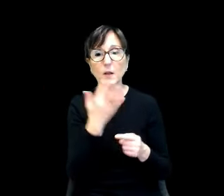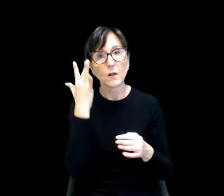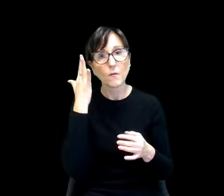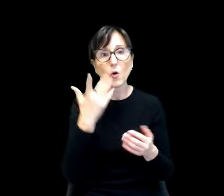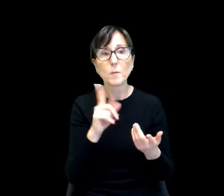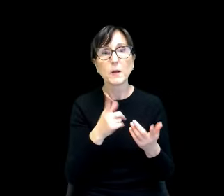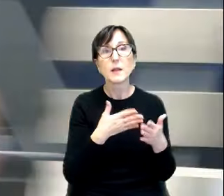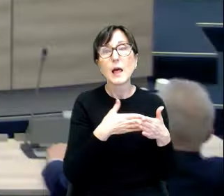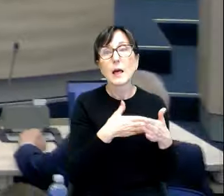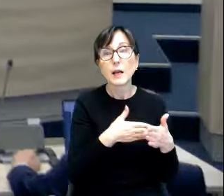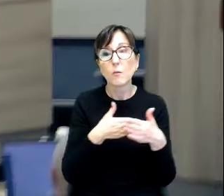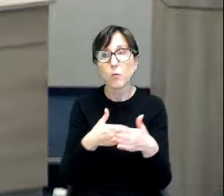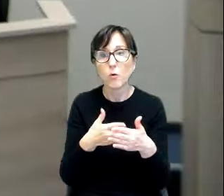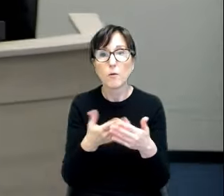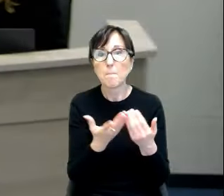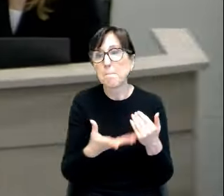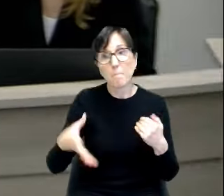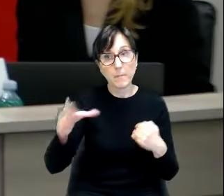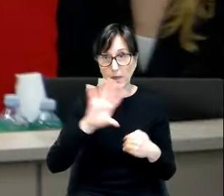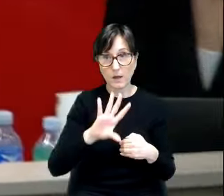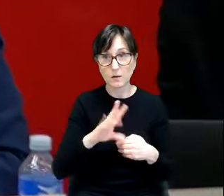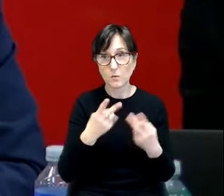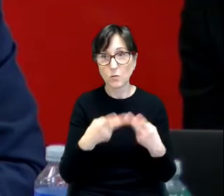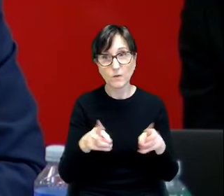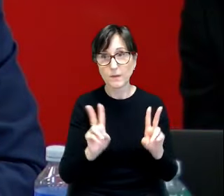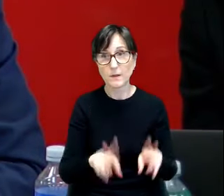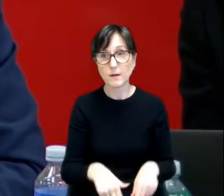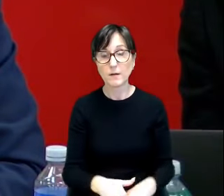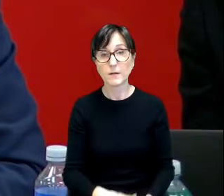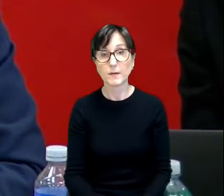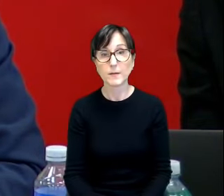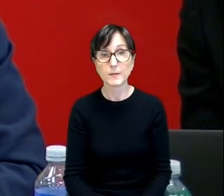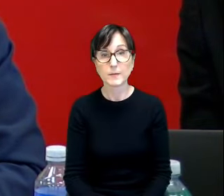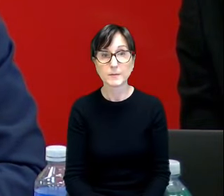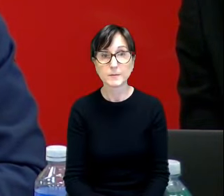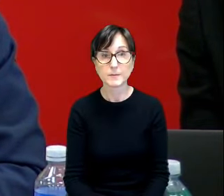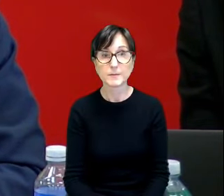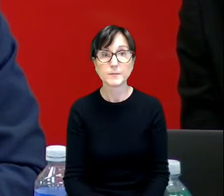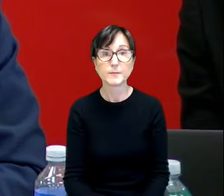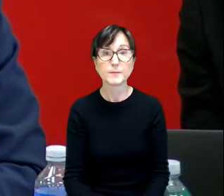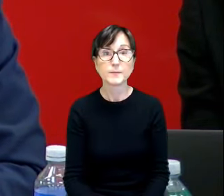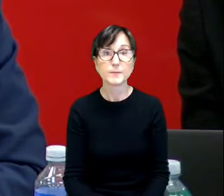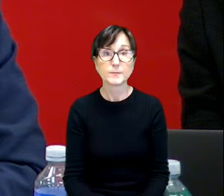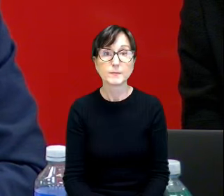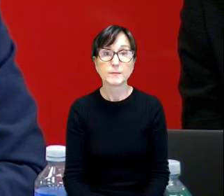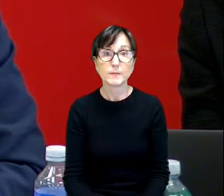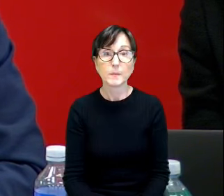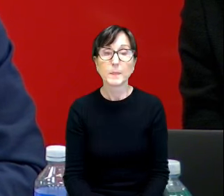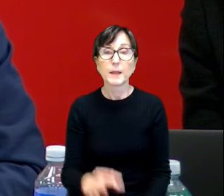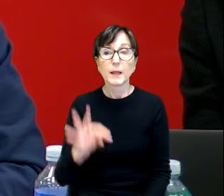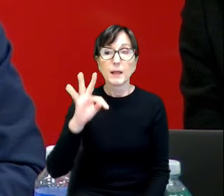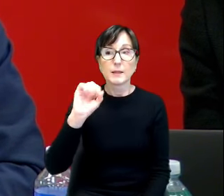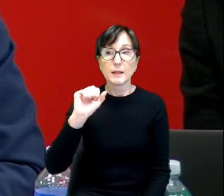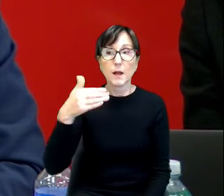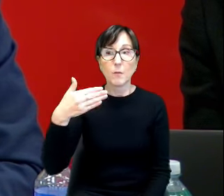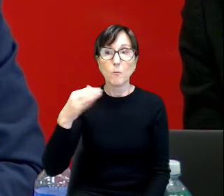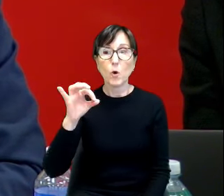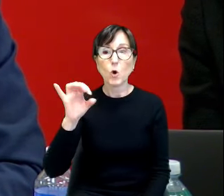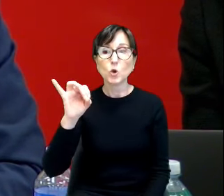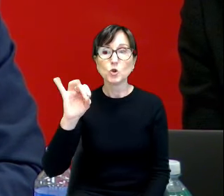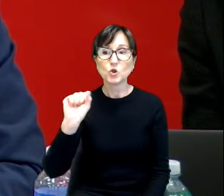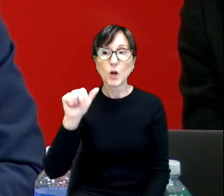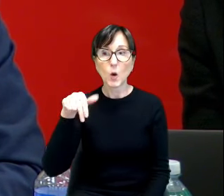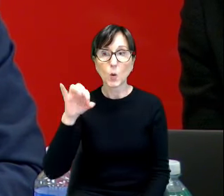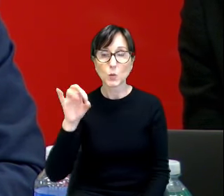pertekliniai ačiū už nuomonę a taip raimantas tamašauskas prašau